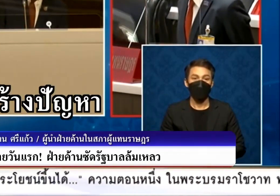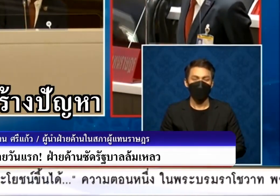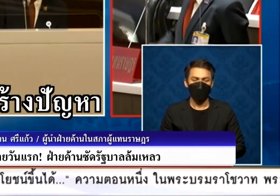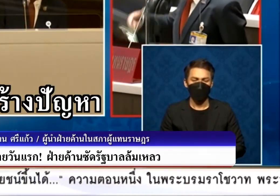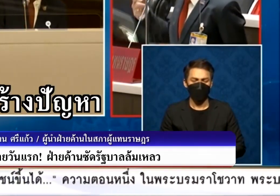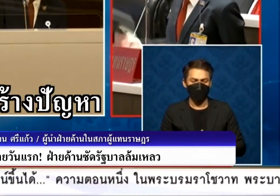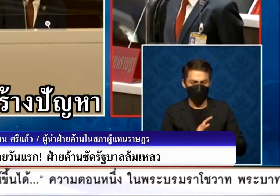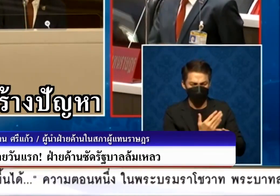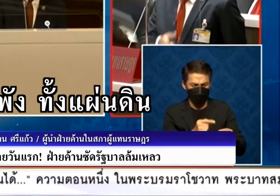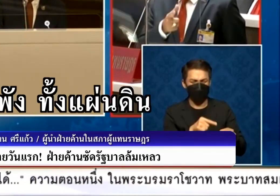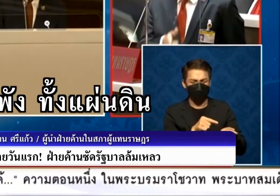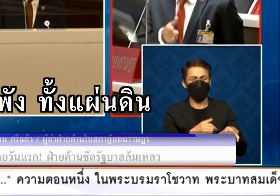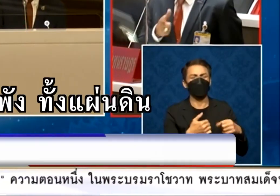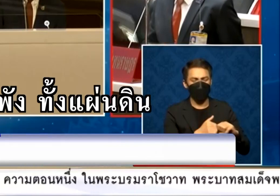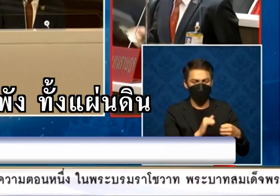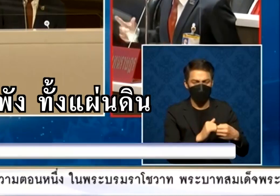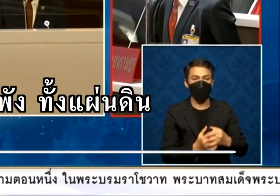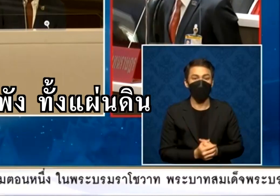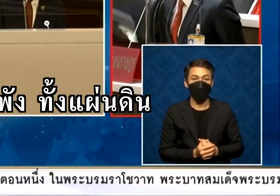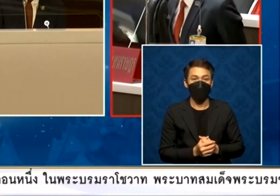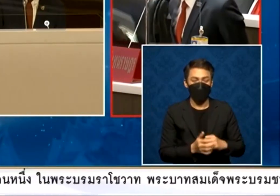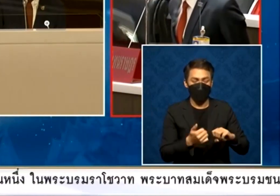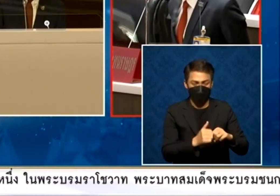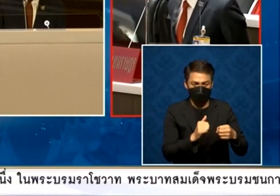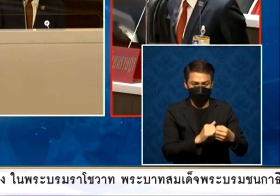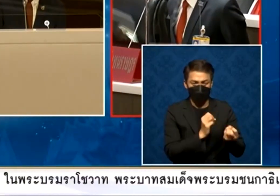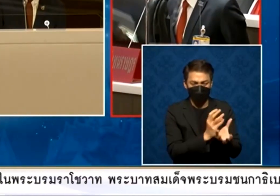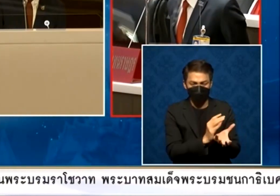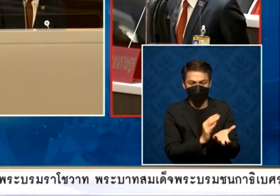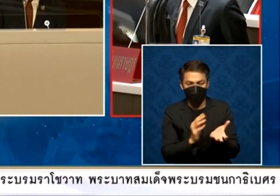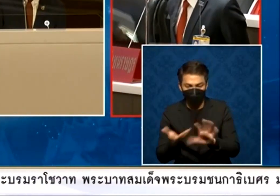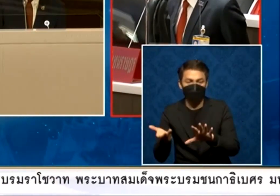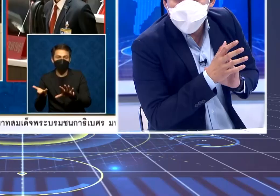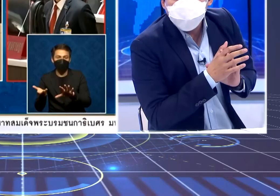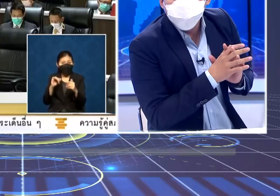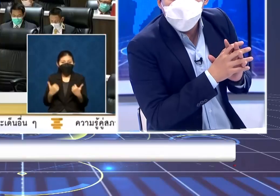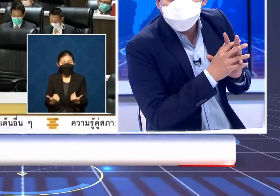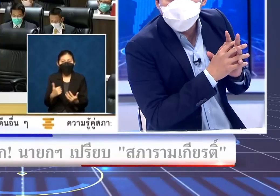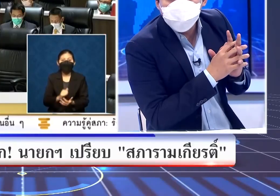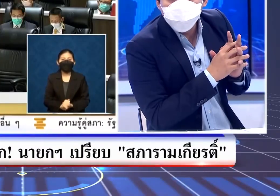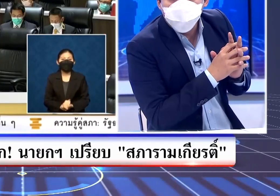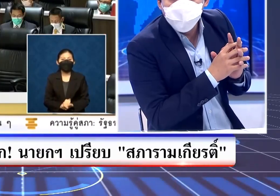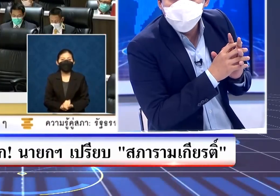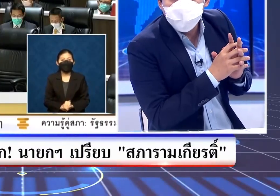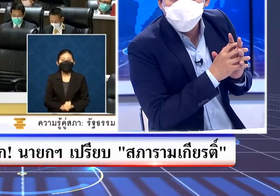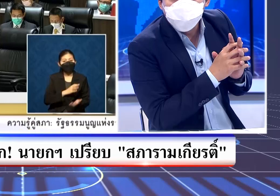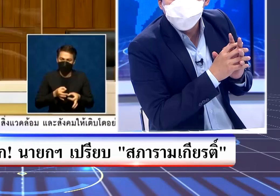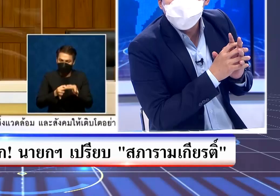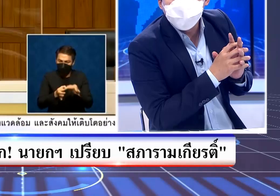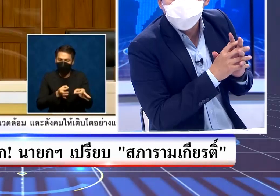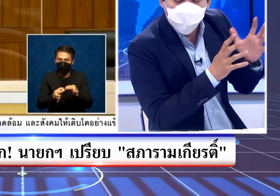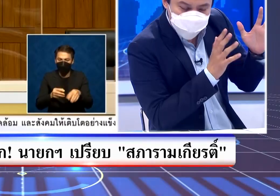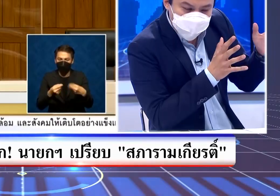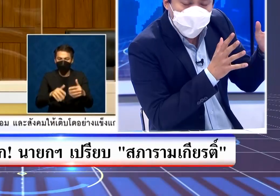าเลยสร้างปัญหาแพงจนพังทั้งแผ่นดิน ไปฟังท่านนายกกันบ้างครับว่าหลังจากนั้นท่านนายกตอบโต้เรื่องของร